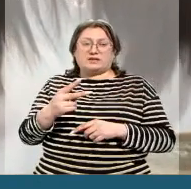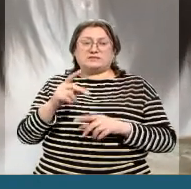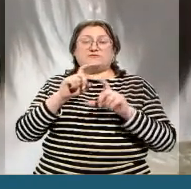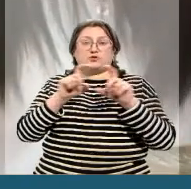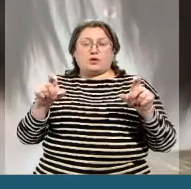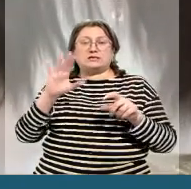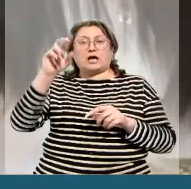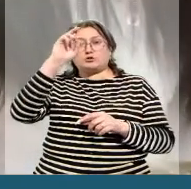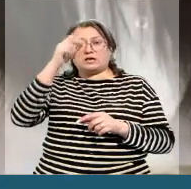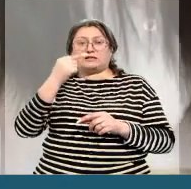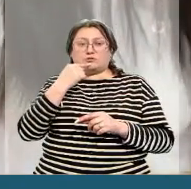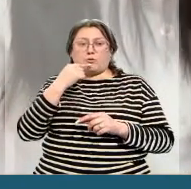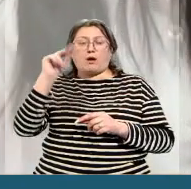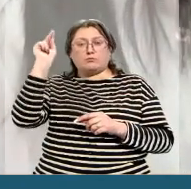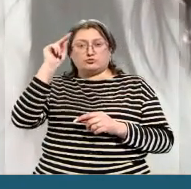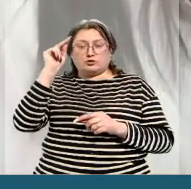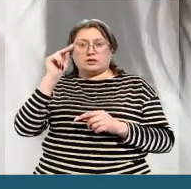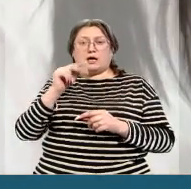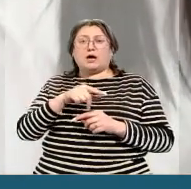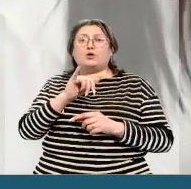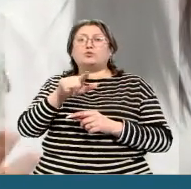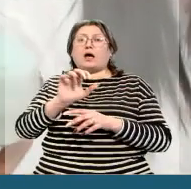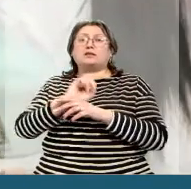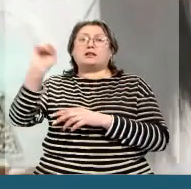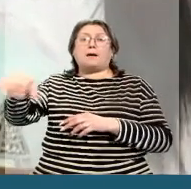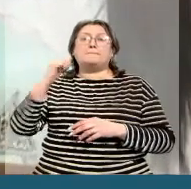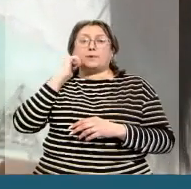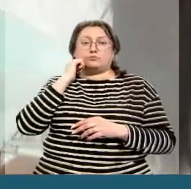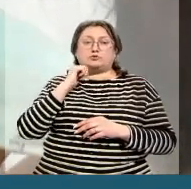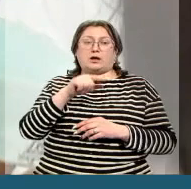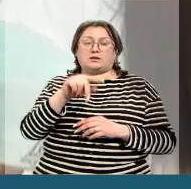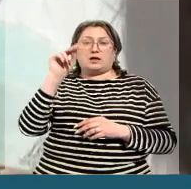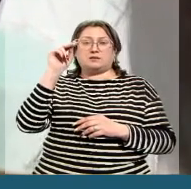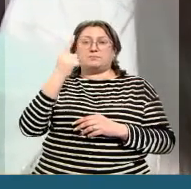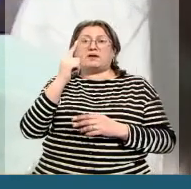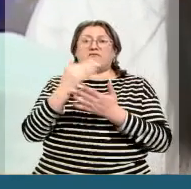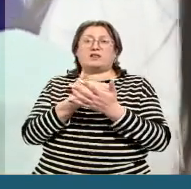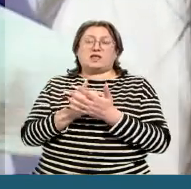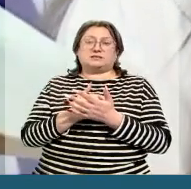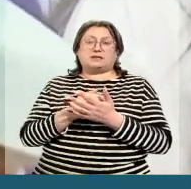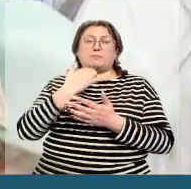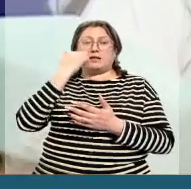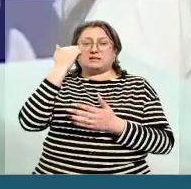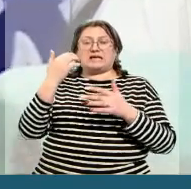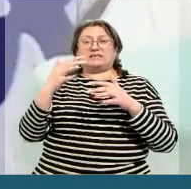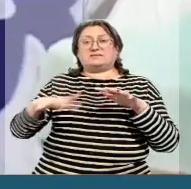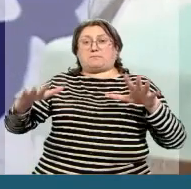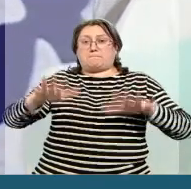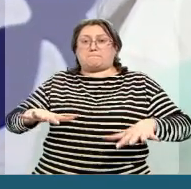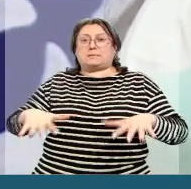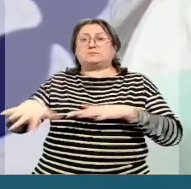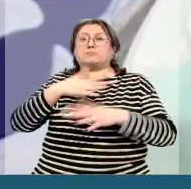В школе с государственным языком обучения, куда ее отдала бабушка, она с первого класса. Благодаря среде, в